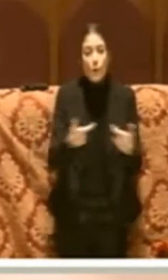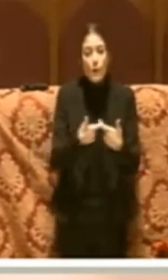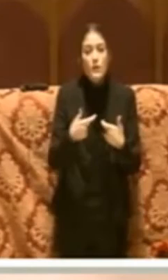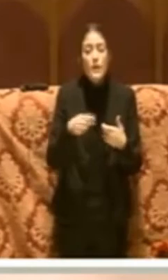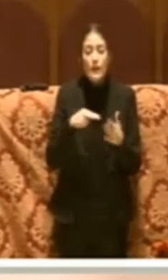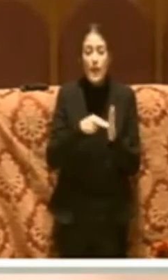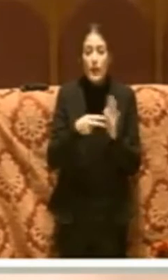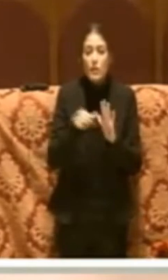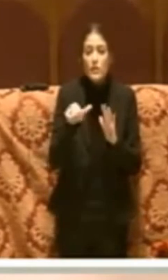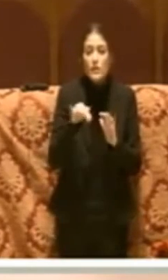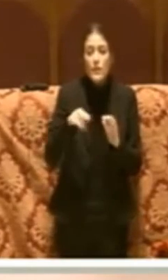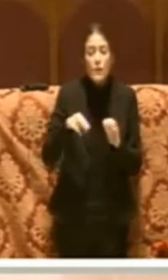simo è sempre aperta grazie